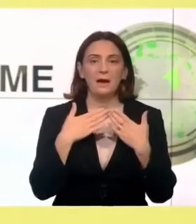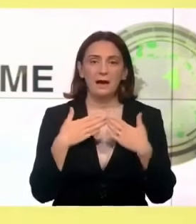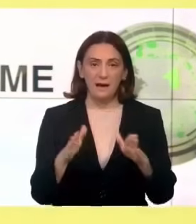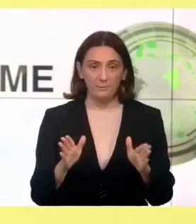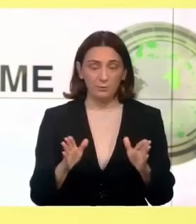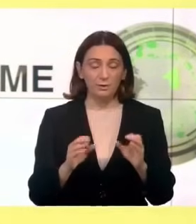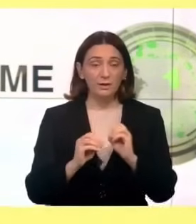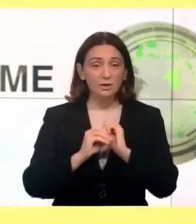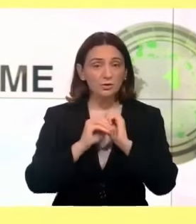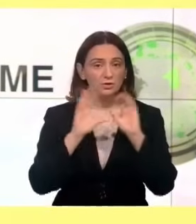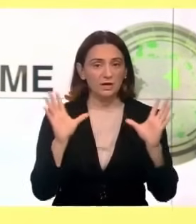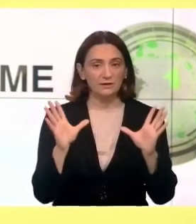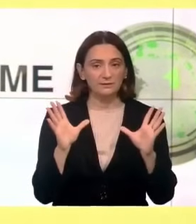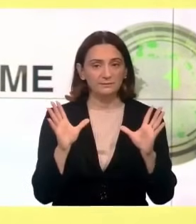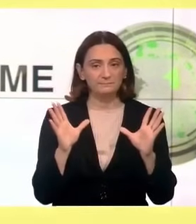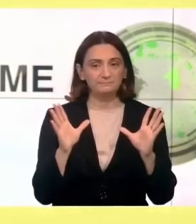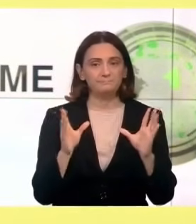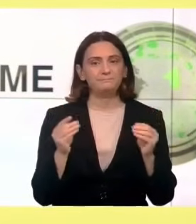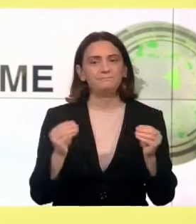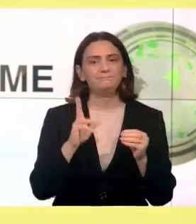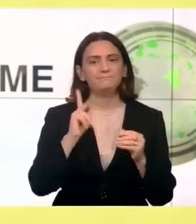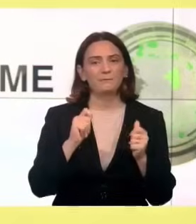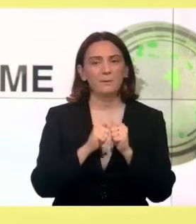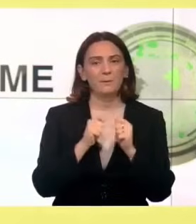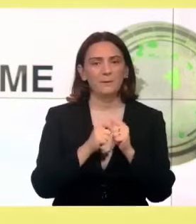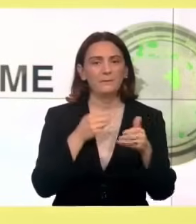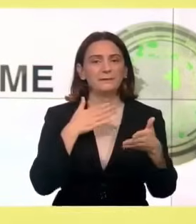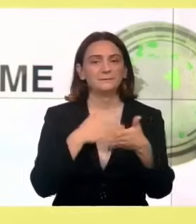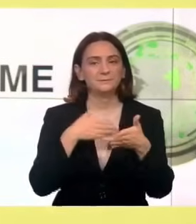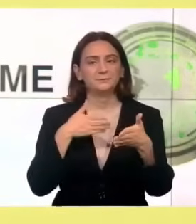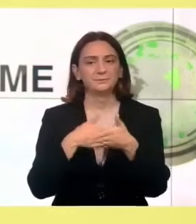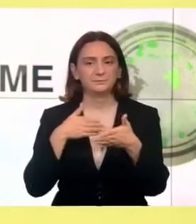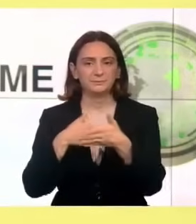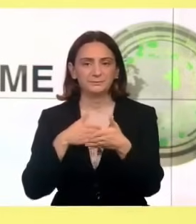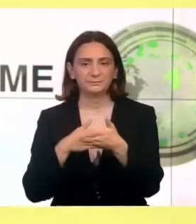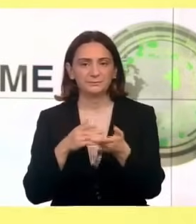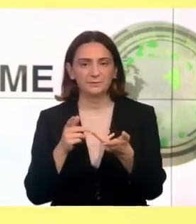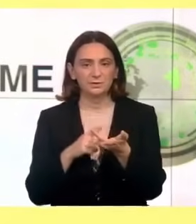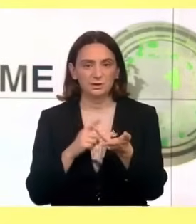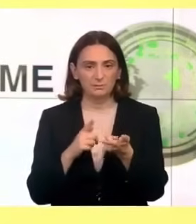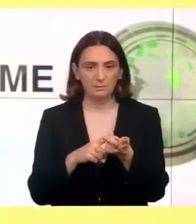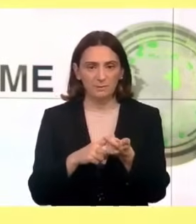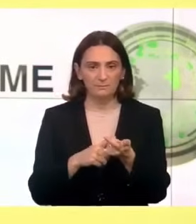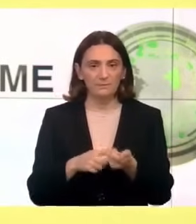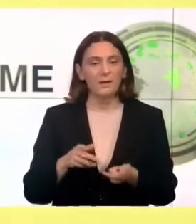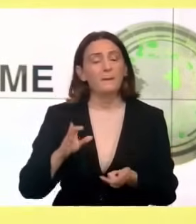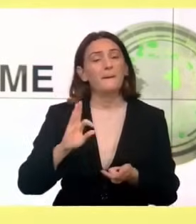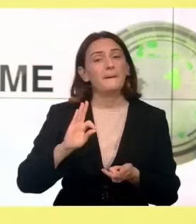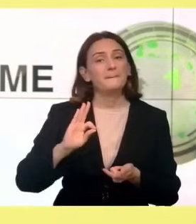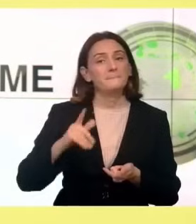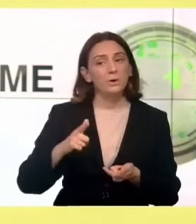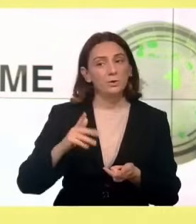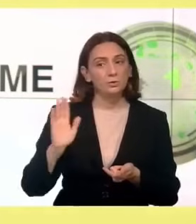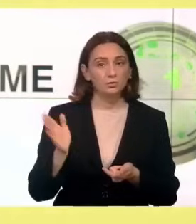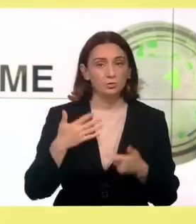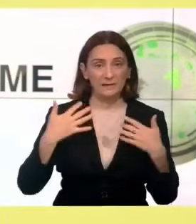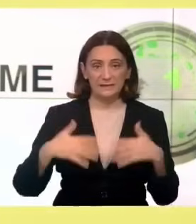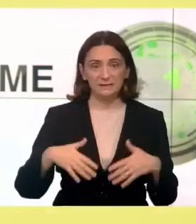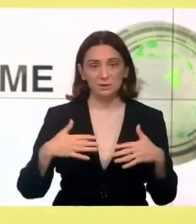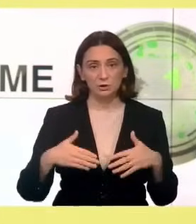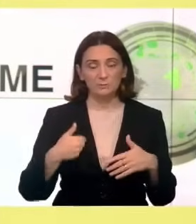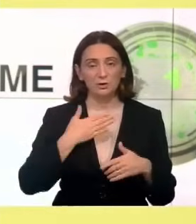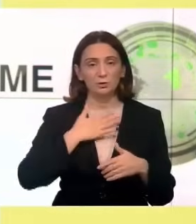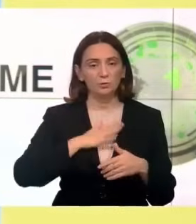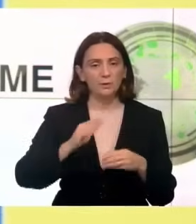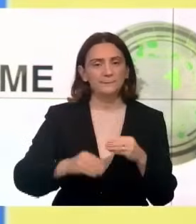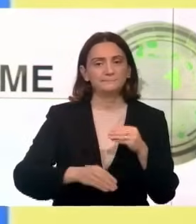Jam e bindur se do të mund të tej kalojmë pengesat të cilat akoma janë të pranishme. Me dialog të përbashkët, të gjitha forcave politike